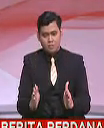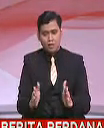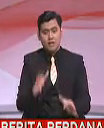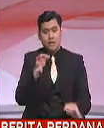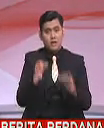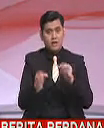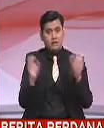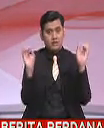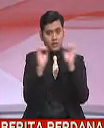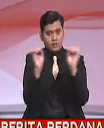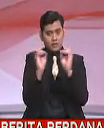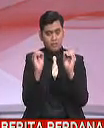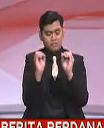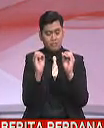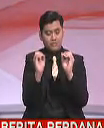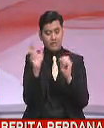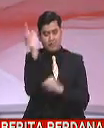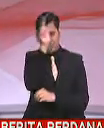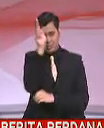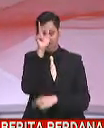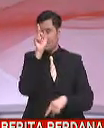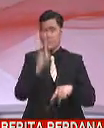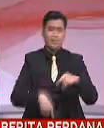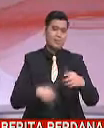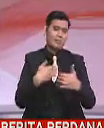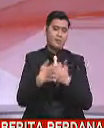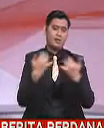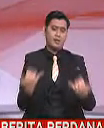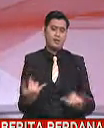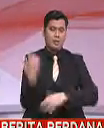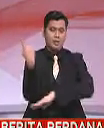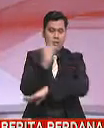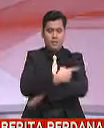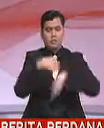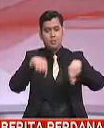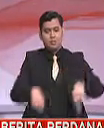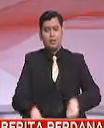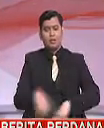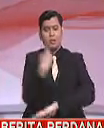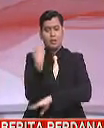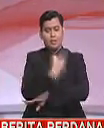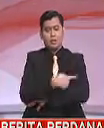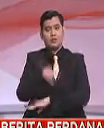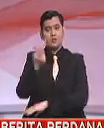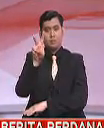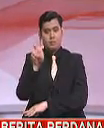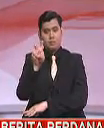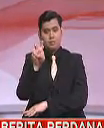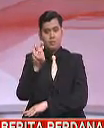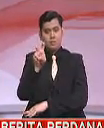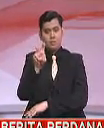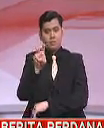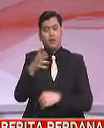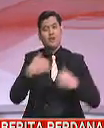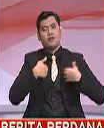Kalau tak ada mereka, tak mungkin sampai ke tahap ni lah. Masuk hari ni hari ke-20. Dia ada berpecah. Tak semua